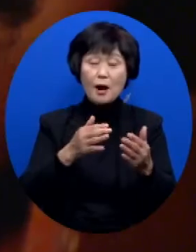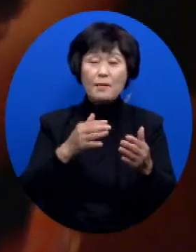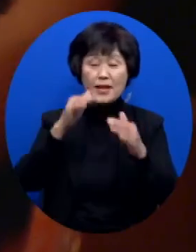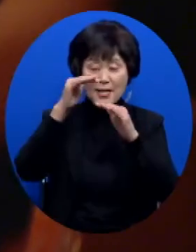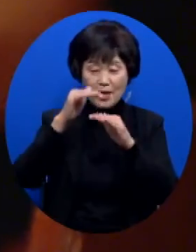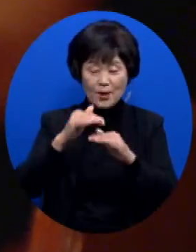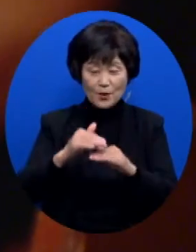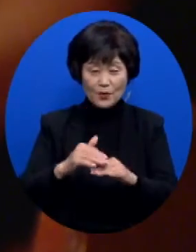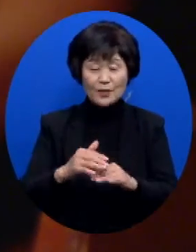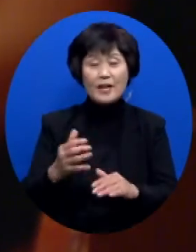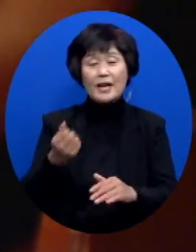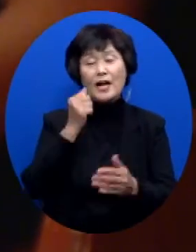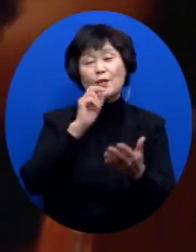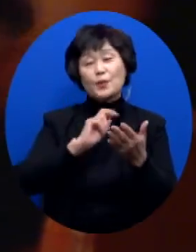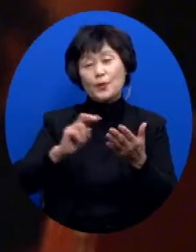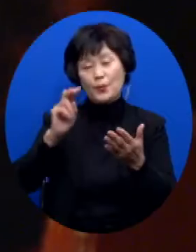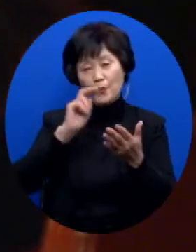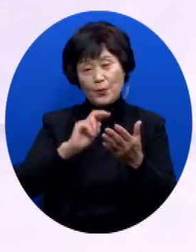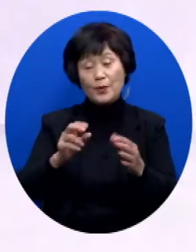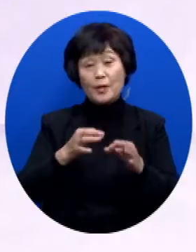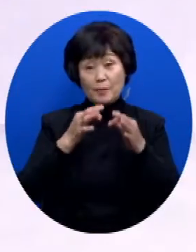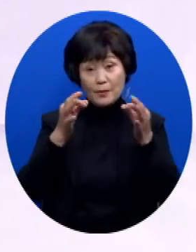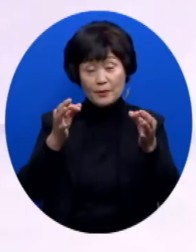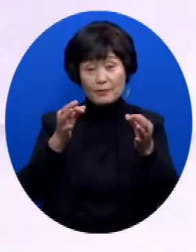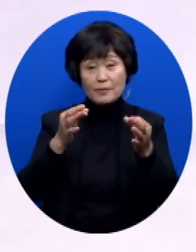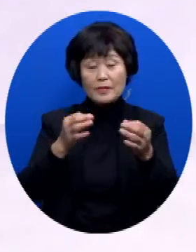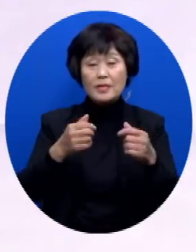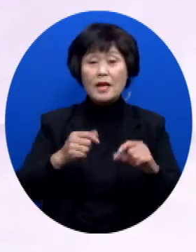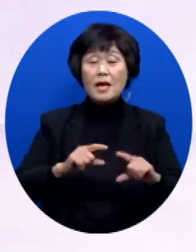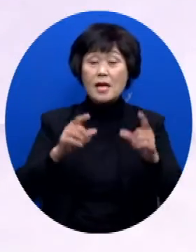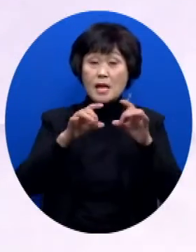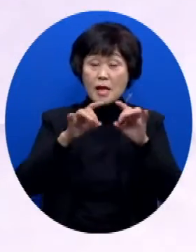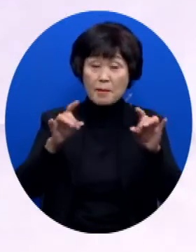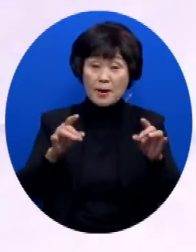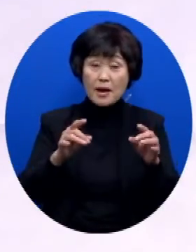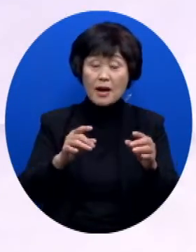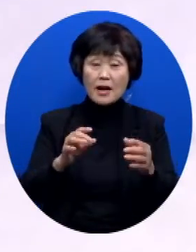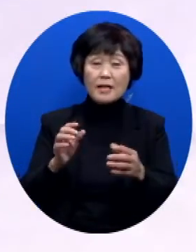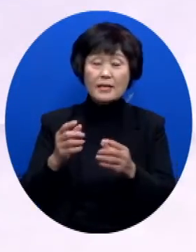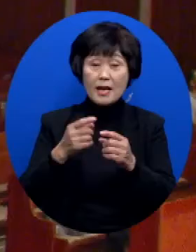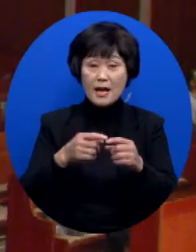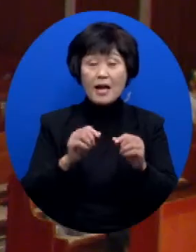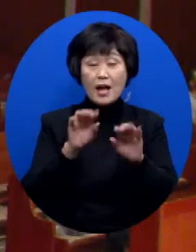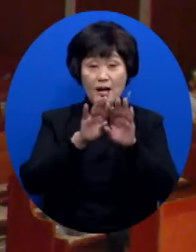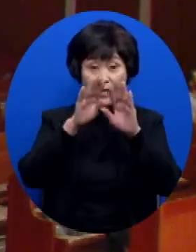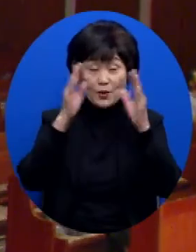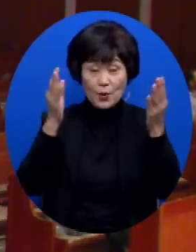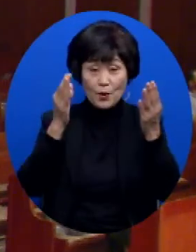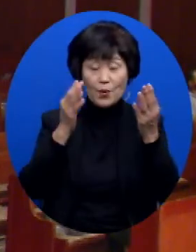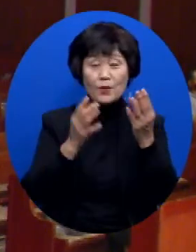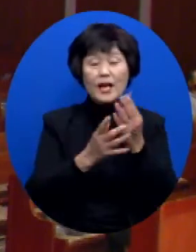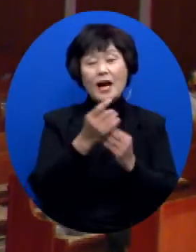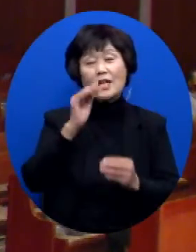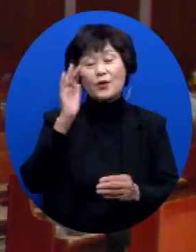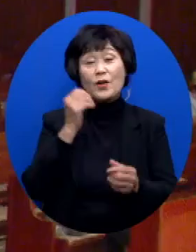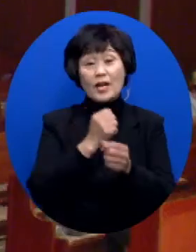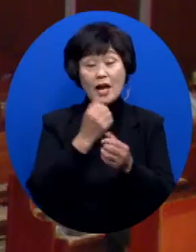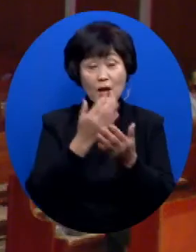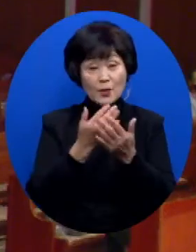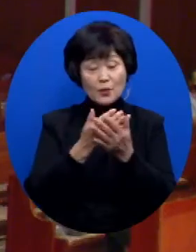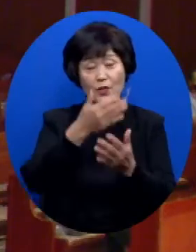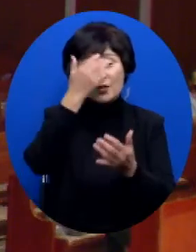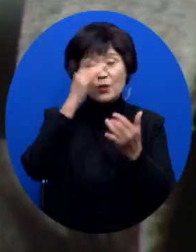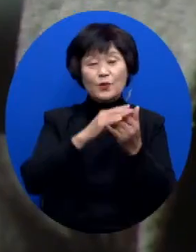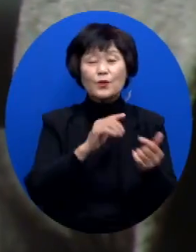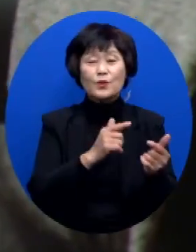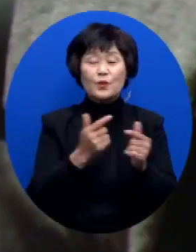은혜를 나누었습니다 매년 연합 수련회를 열어온 하나되게 하소서 수는 코로나 로 지친 다음 세대를 위로하기 위해 이번 행사를